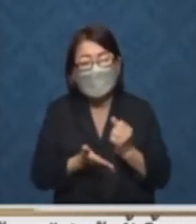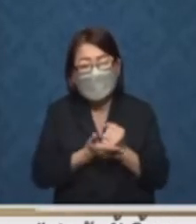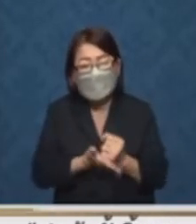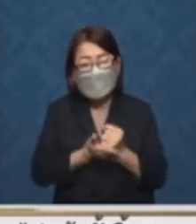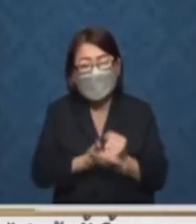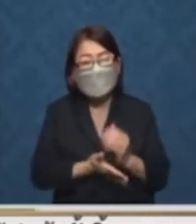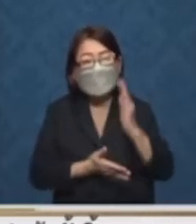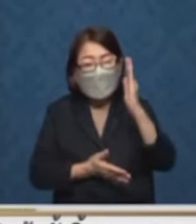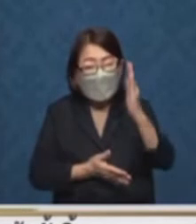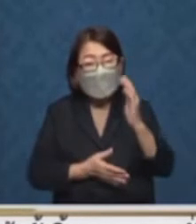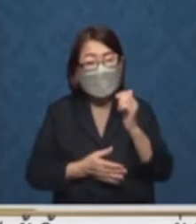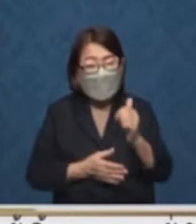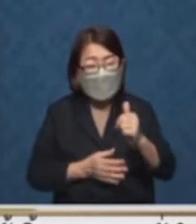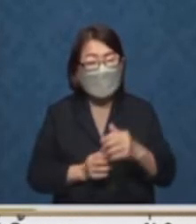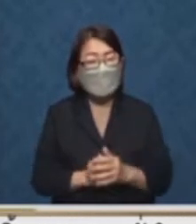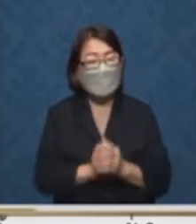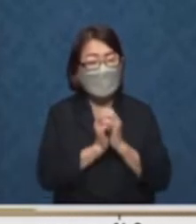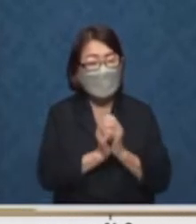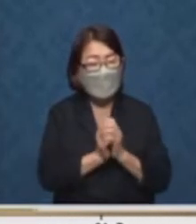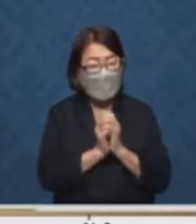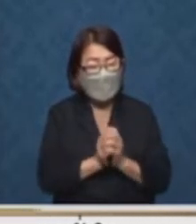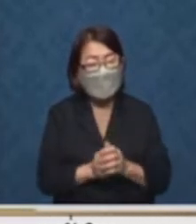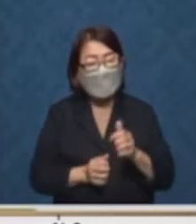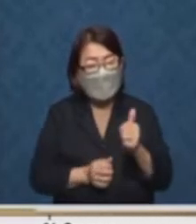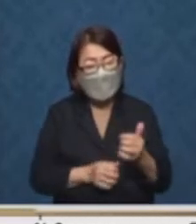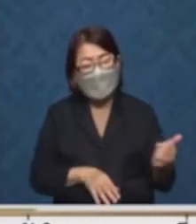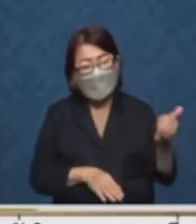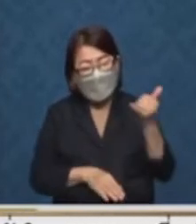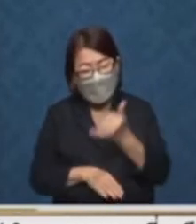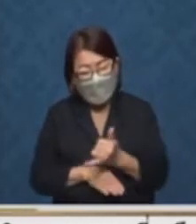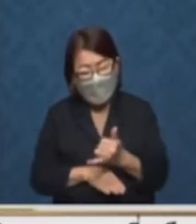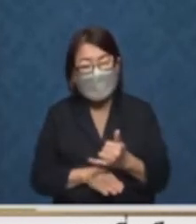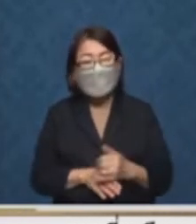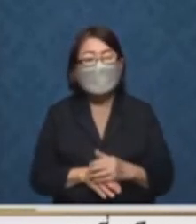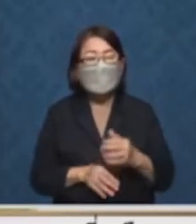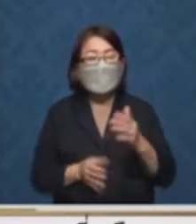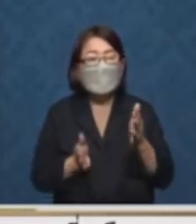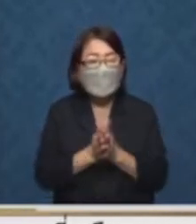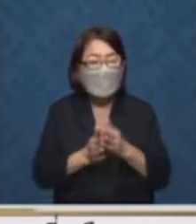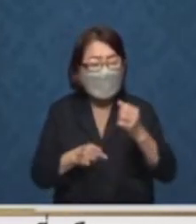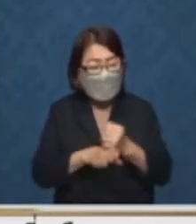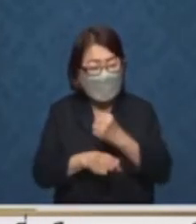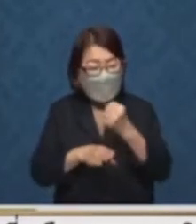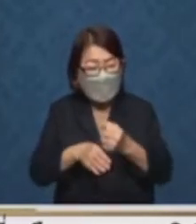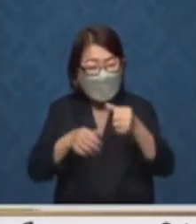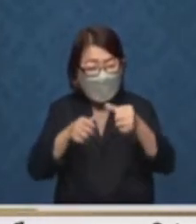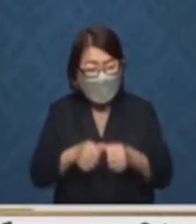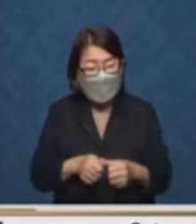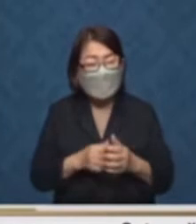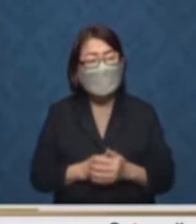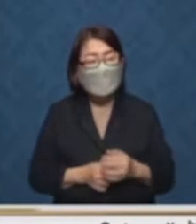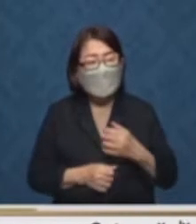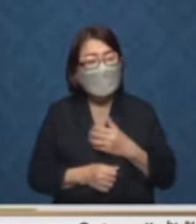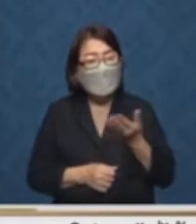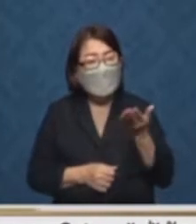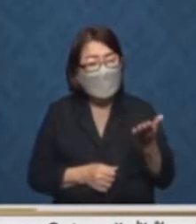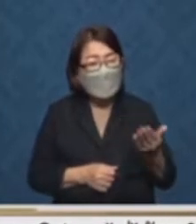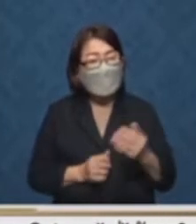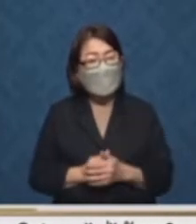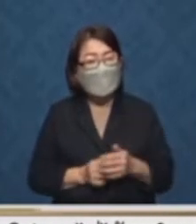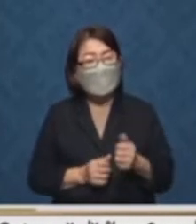คตที่ทางจีนจะเข้ามาปฏิบัติการในภูมิภาคนี้จึงขอความกรุณาให้ทางแซส